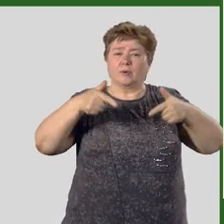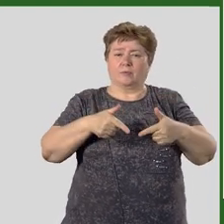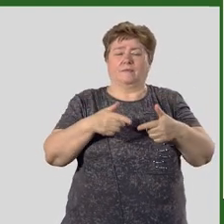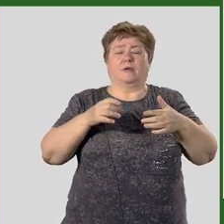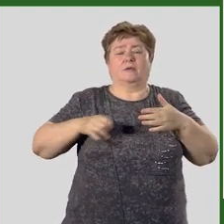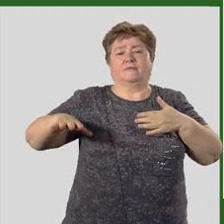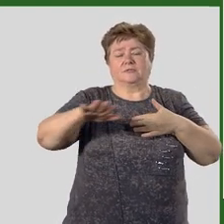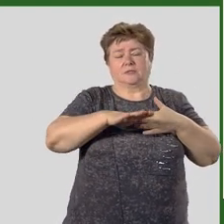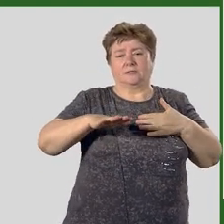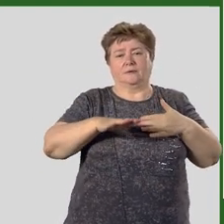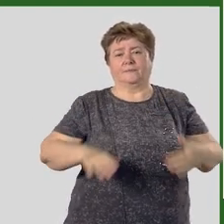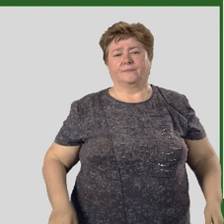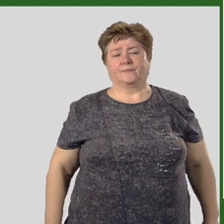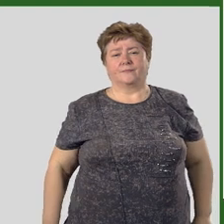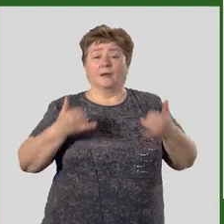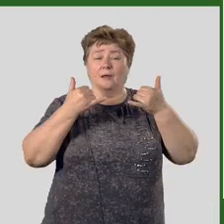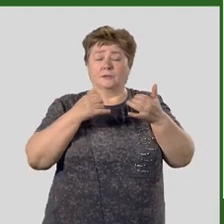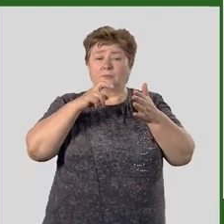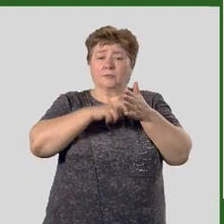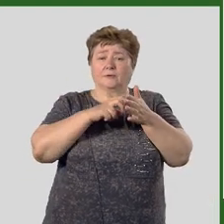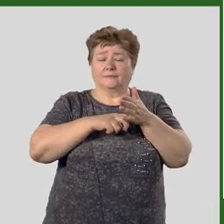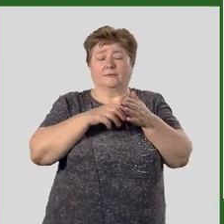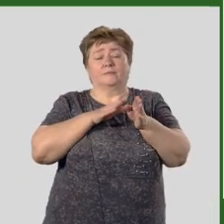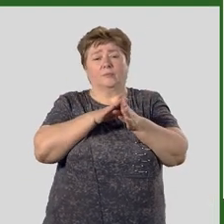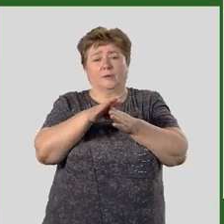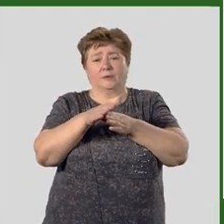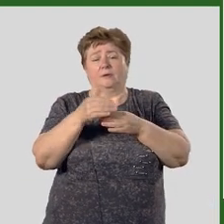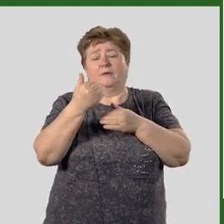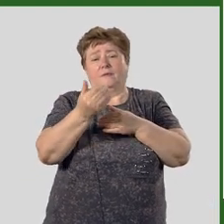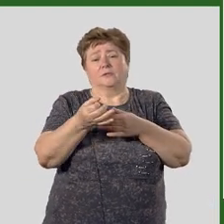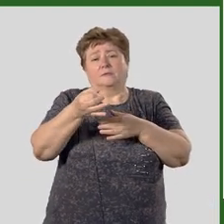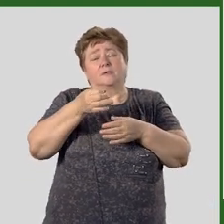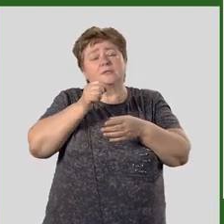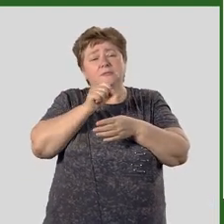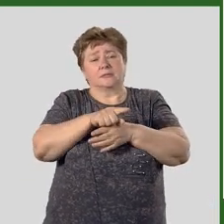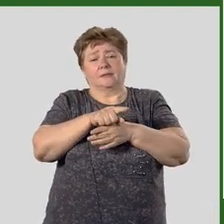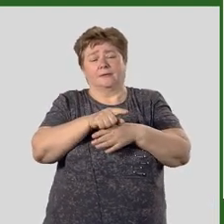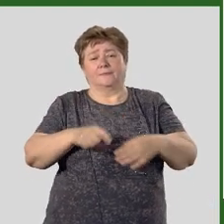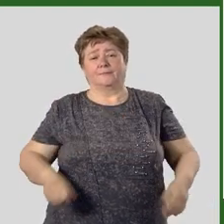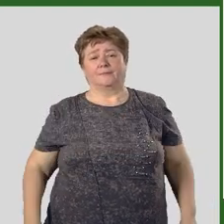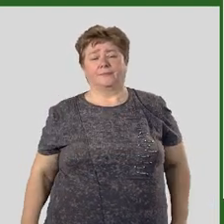в стране. А теперь проверим выполнение вашего задания.